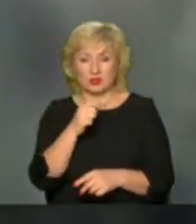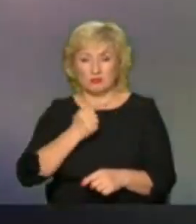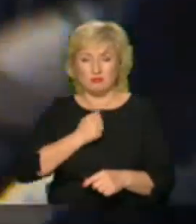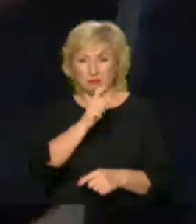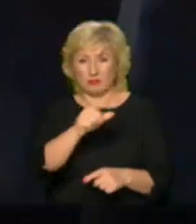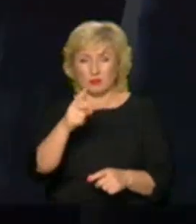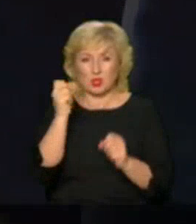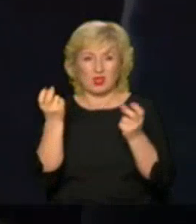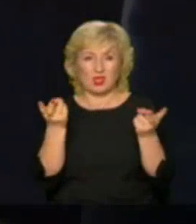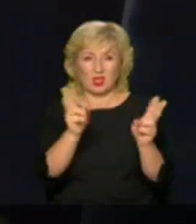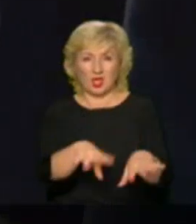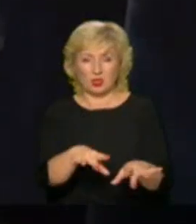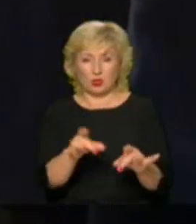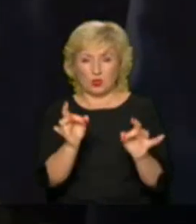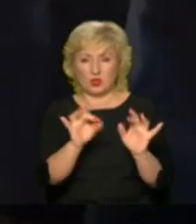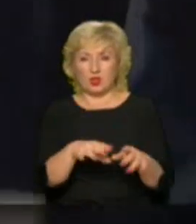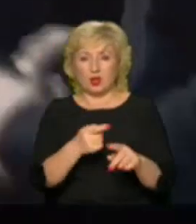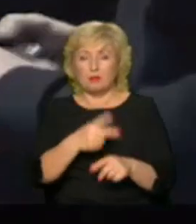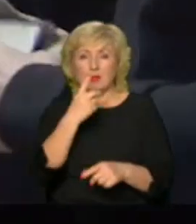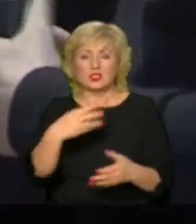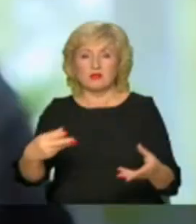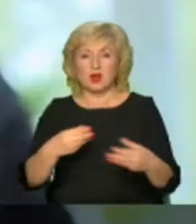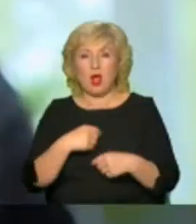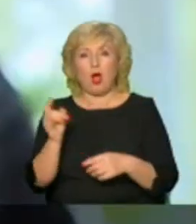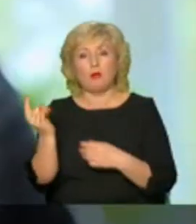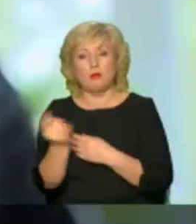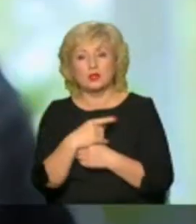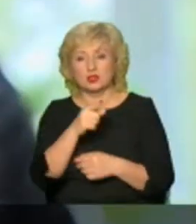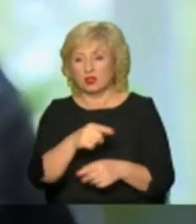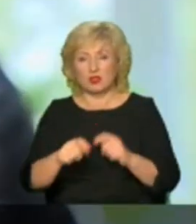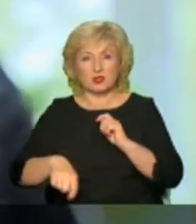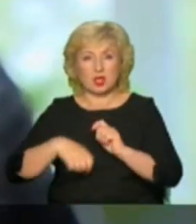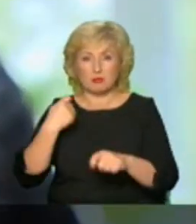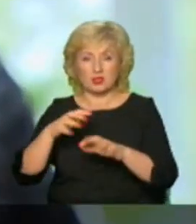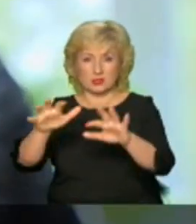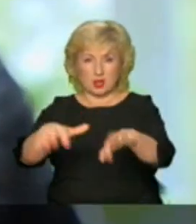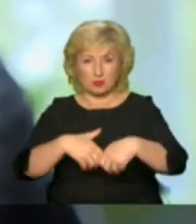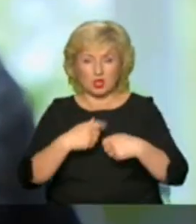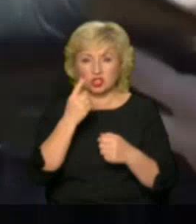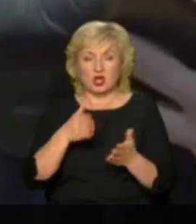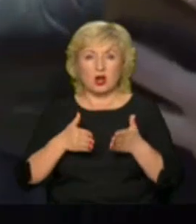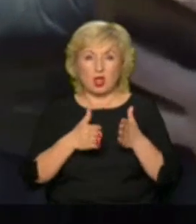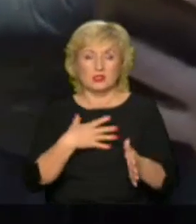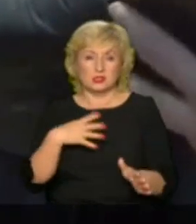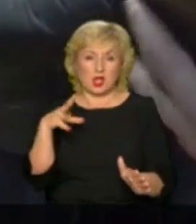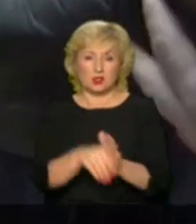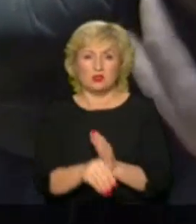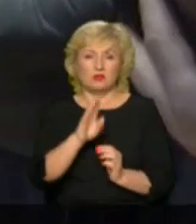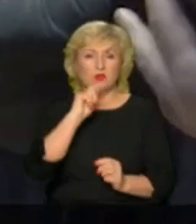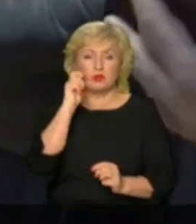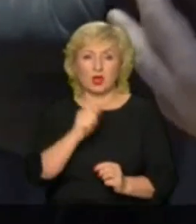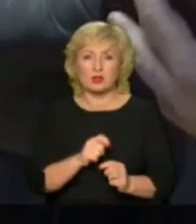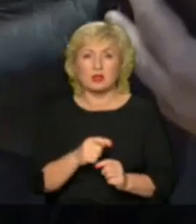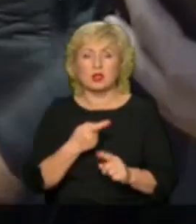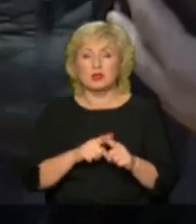кинули. Але ж ми знаємо, це перше враження, воно оманливе. Їх же не дарма загребли. Шлях один – загинути в Україні. Тому не паряться,